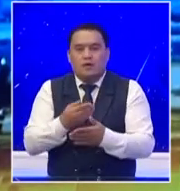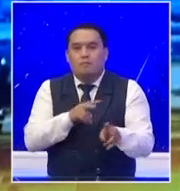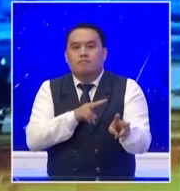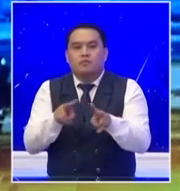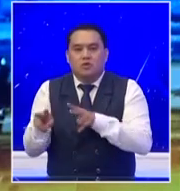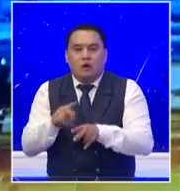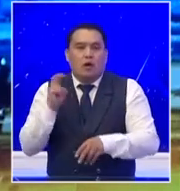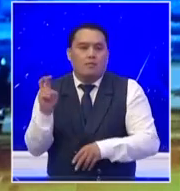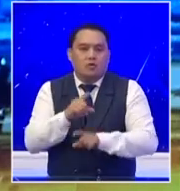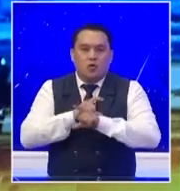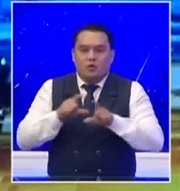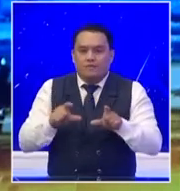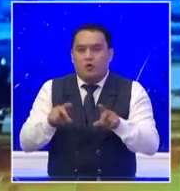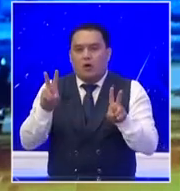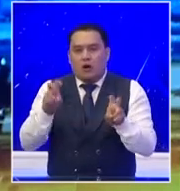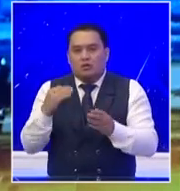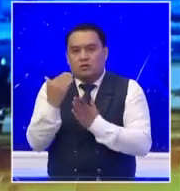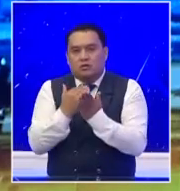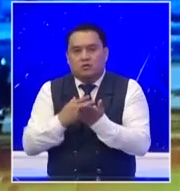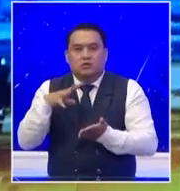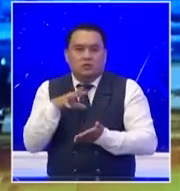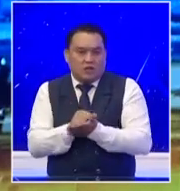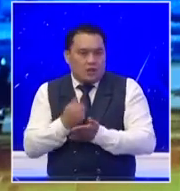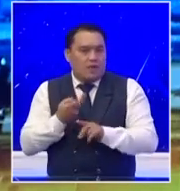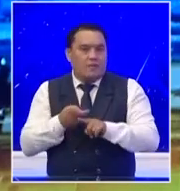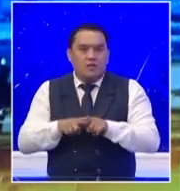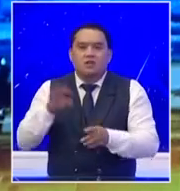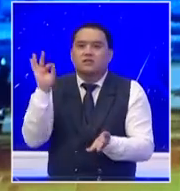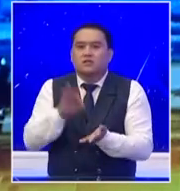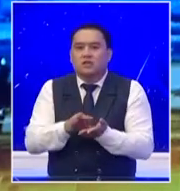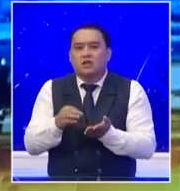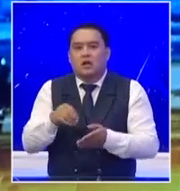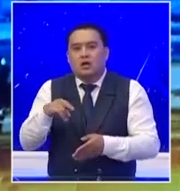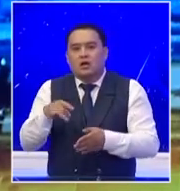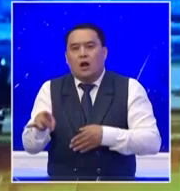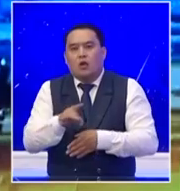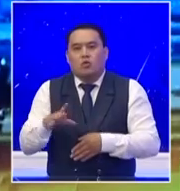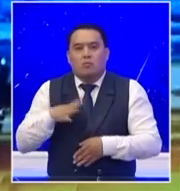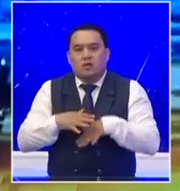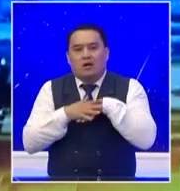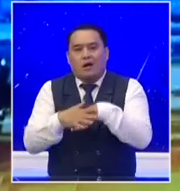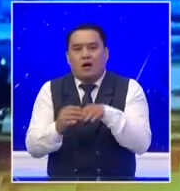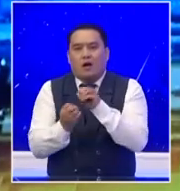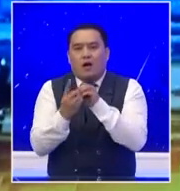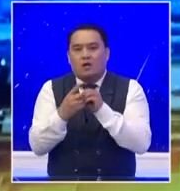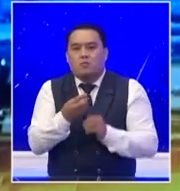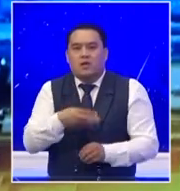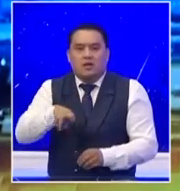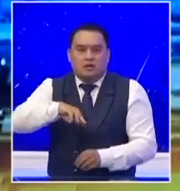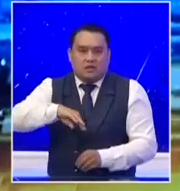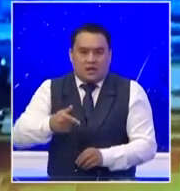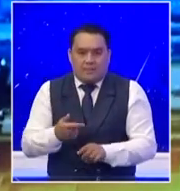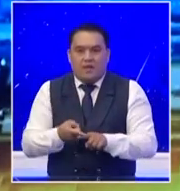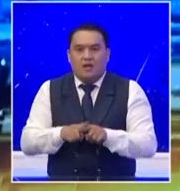проинспектировал объекты, реализуемые в рамках дорожной карты занятости. На эти цели для Ембекши Казахского района выделено 11 миллиардов